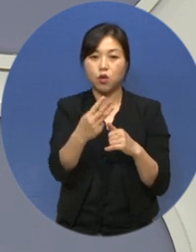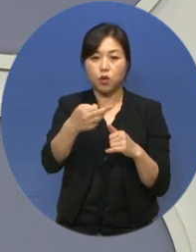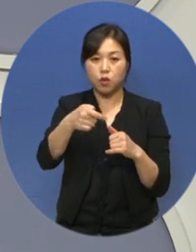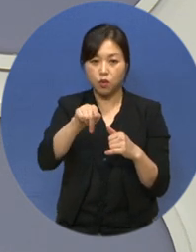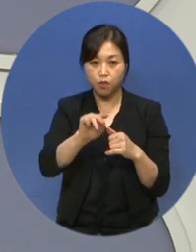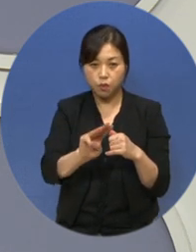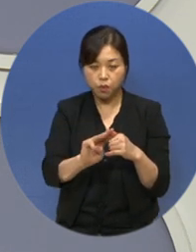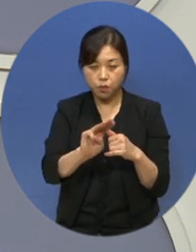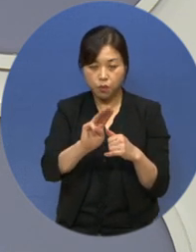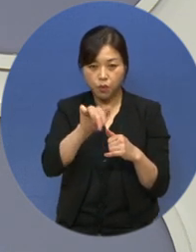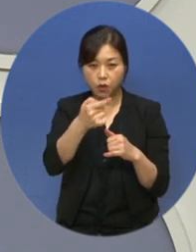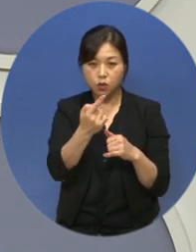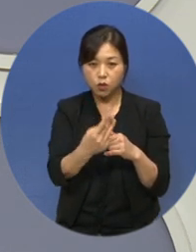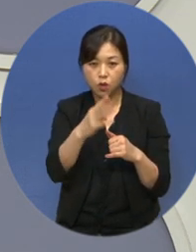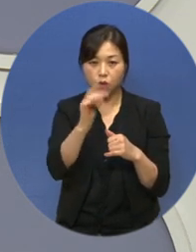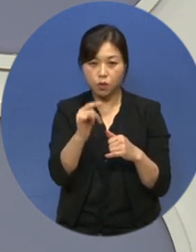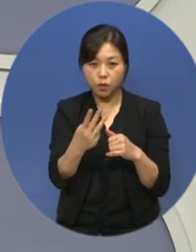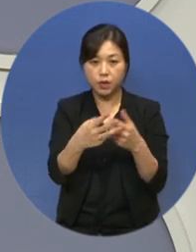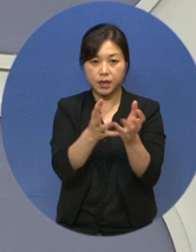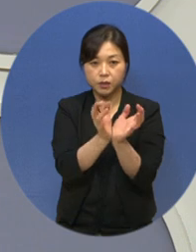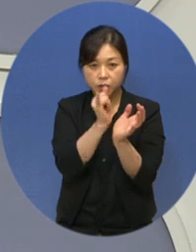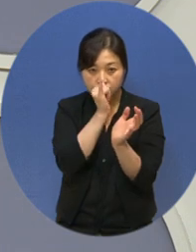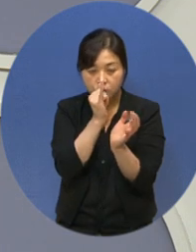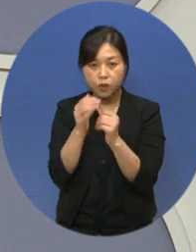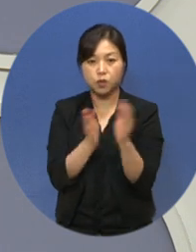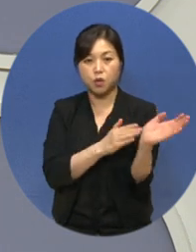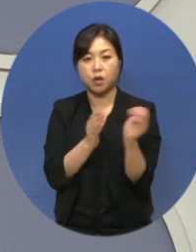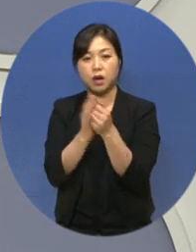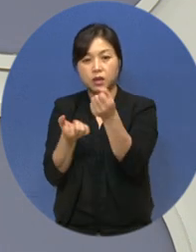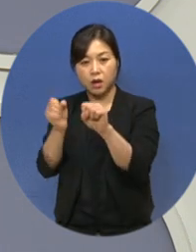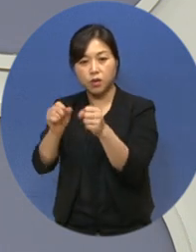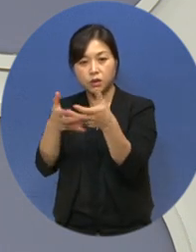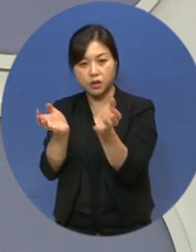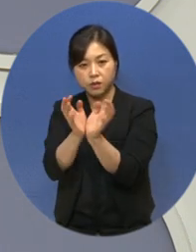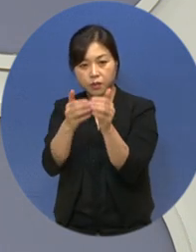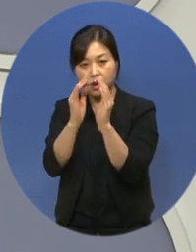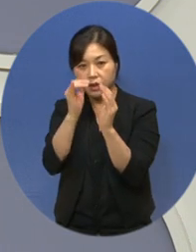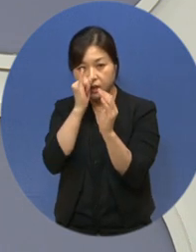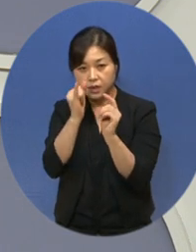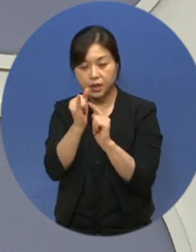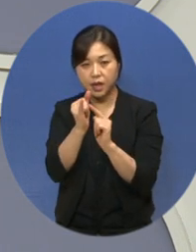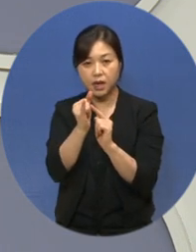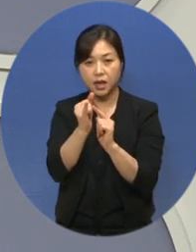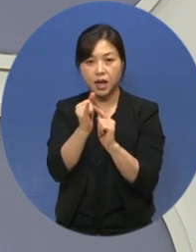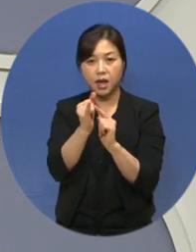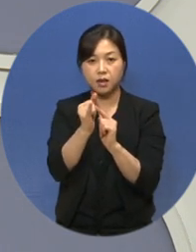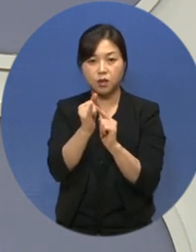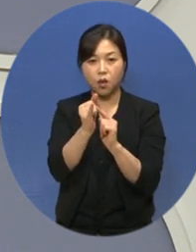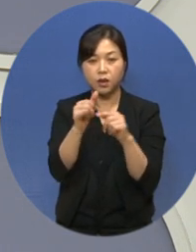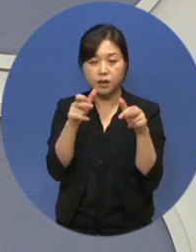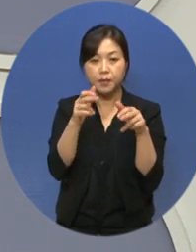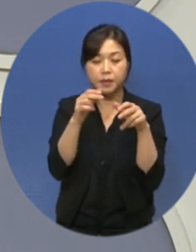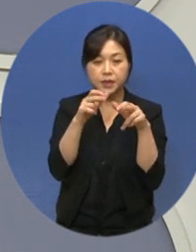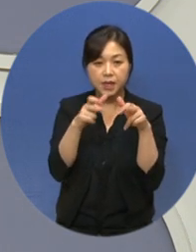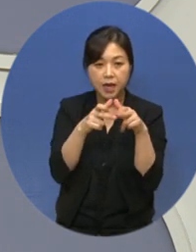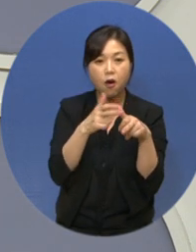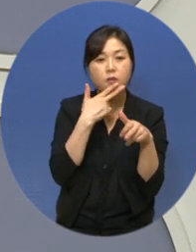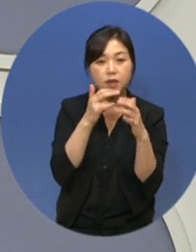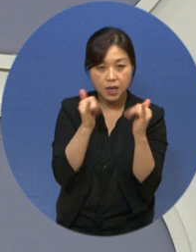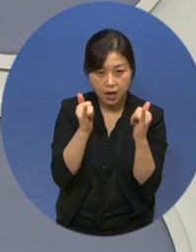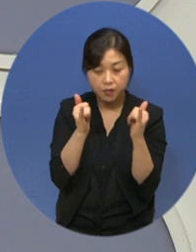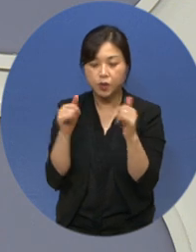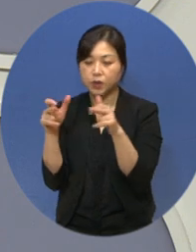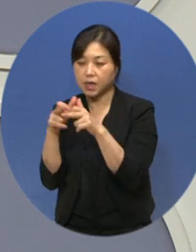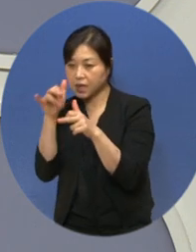창단 했는데 이 태권도 튀며 는 장애인과 비장애인이 함께 있는 혼자 팀이기 때문에 그런 문제에 대해서도 이 더불어 잘사는